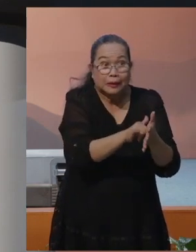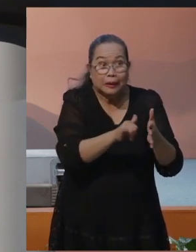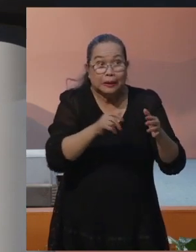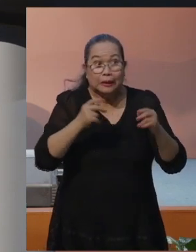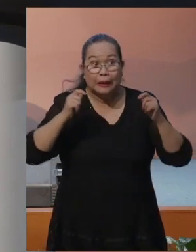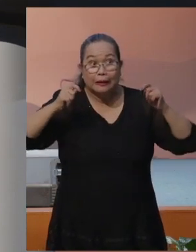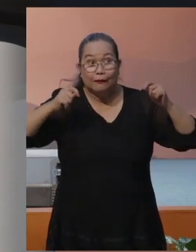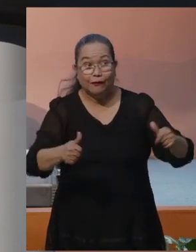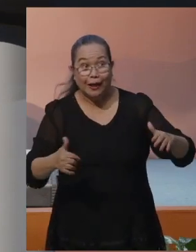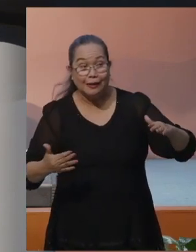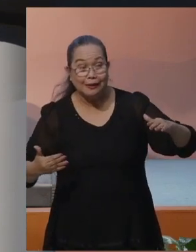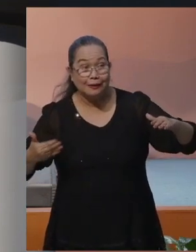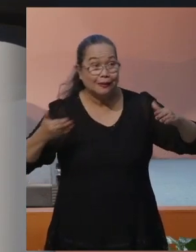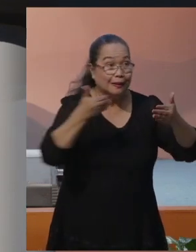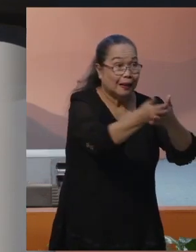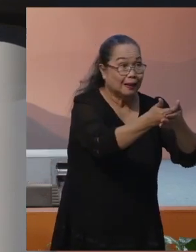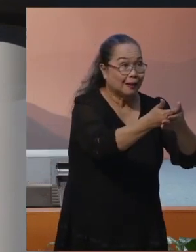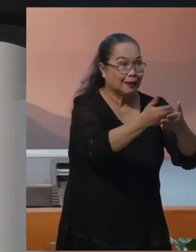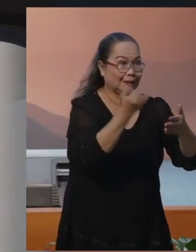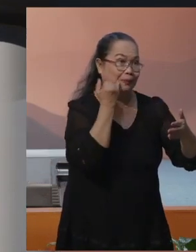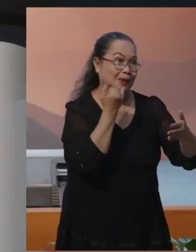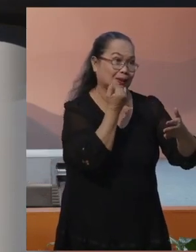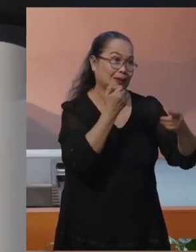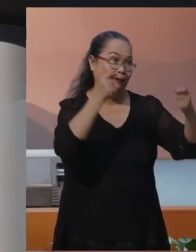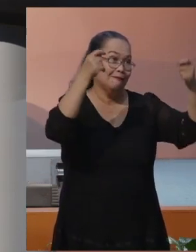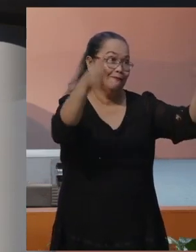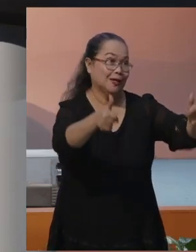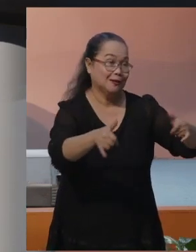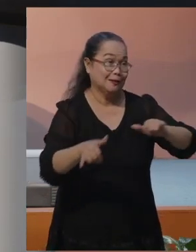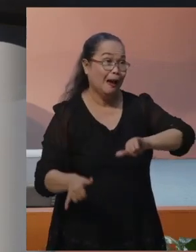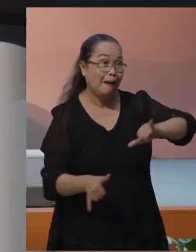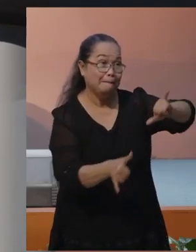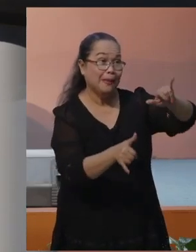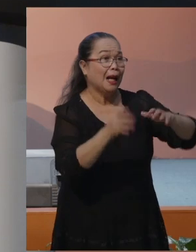makakarating doon ang puwersa ng Israel ng ganoong kabilis.